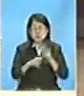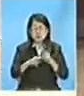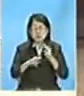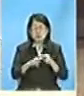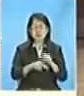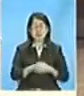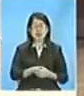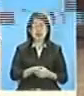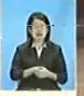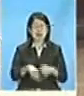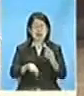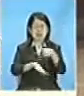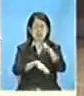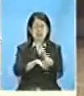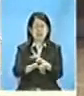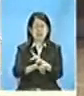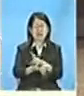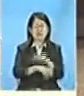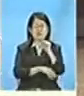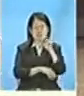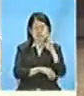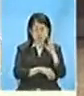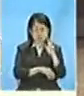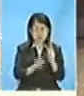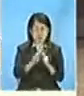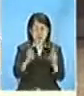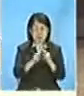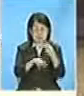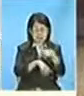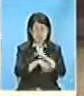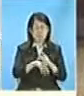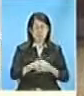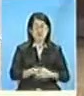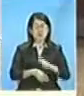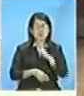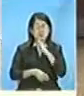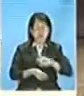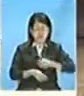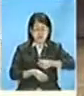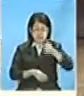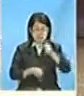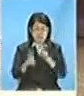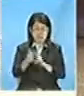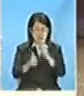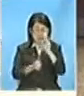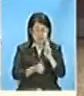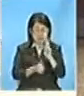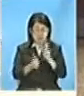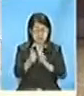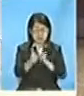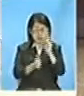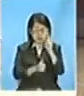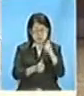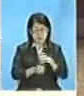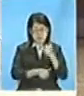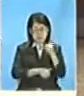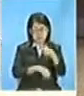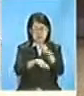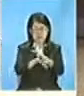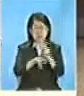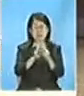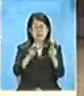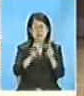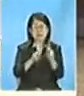จวุฒิหรือวิบวุฒิกระผมกราบเรียนครับว่าถ้ามีโอกาสเข้าไปทำงานในภารกิจดังกล่าวจะพยาย